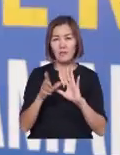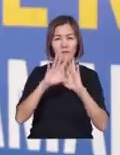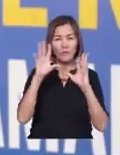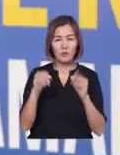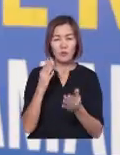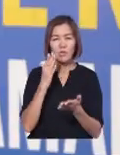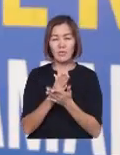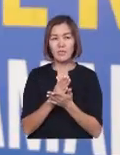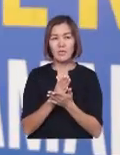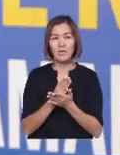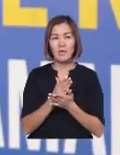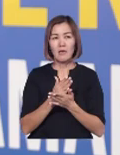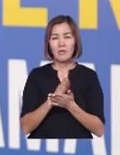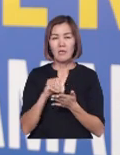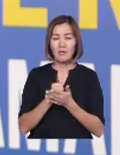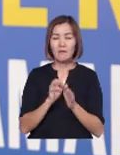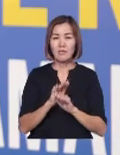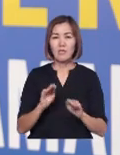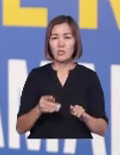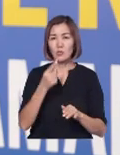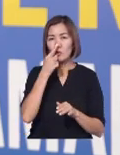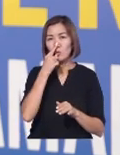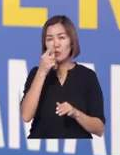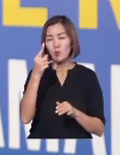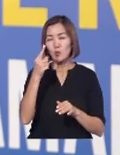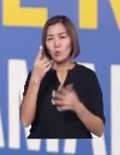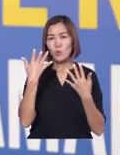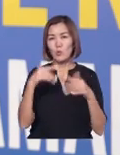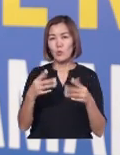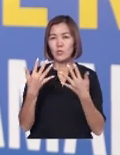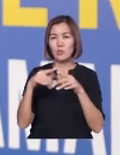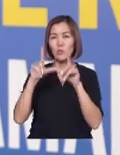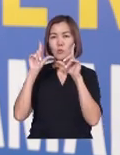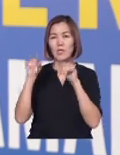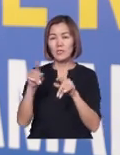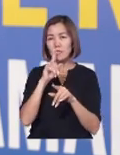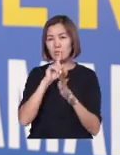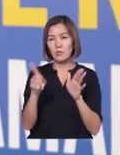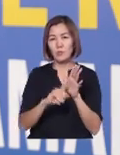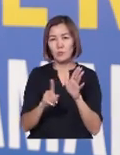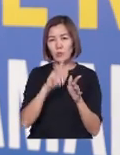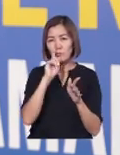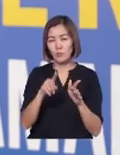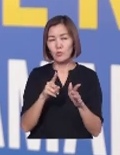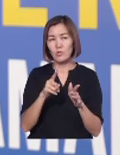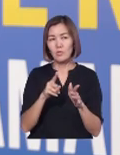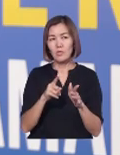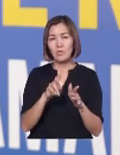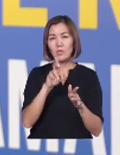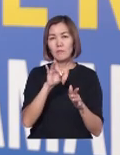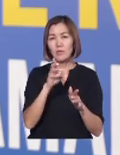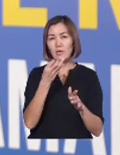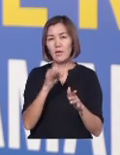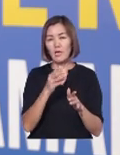самое главное, наши дети не будут ездить в другое село, например, в район. В одну школу у нас Бигайша